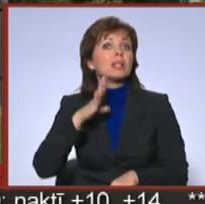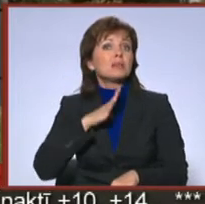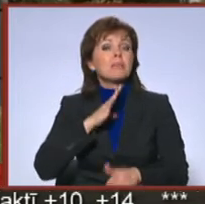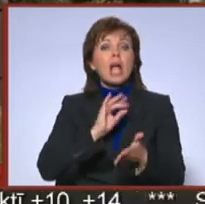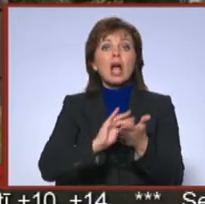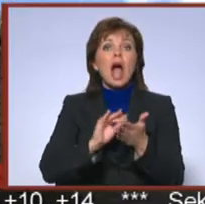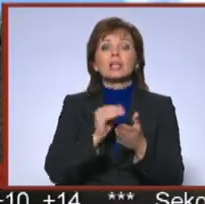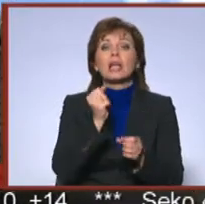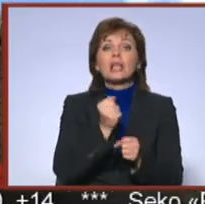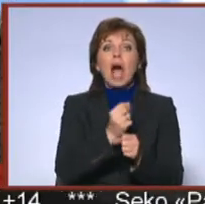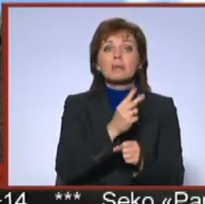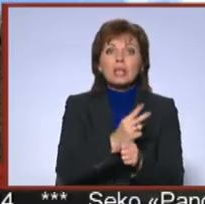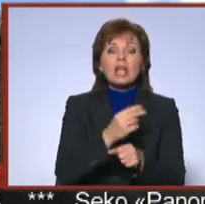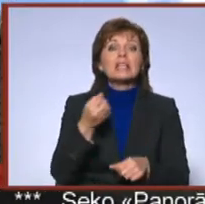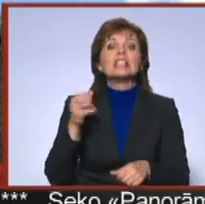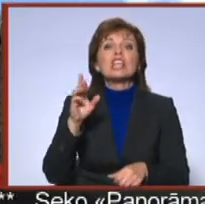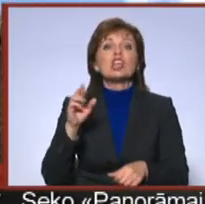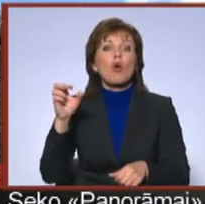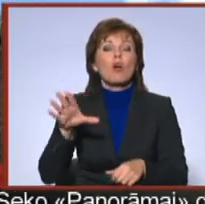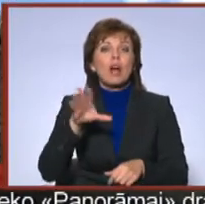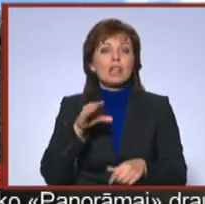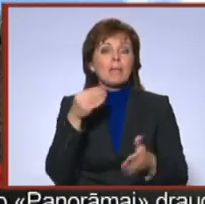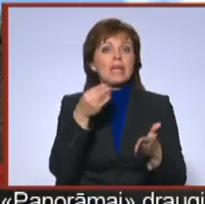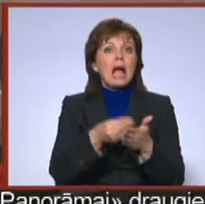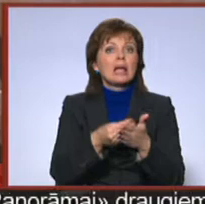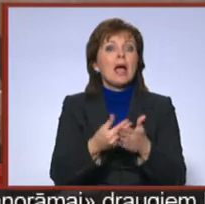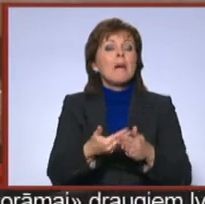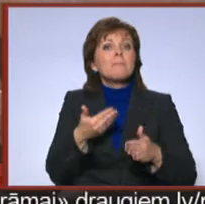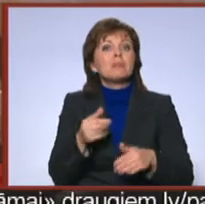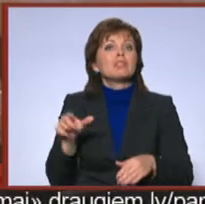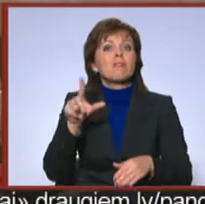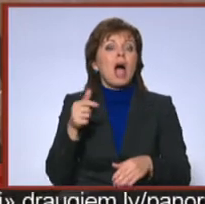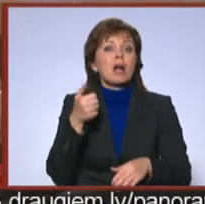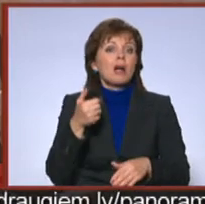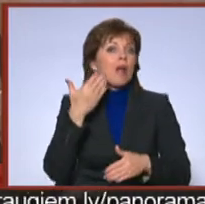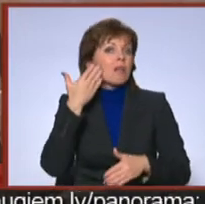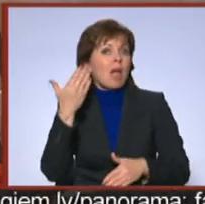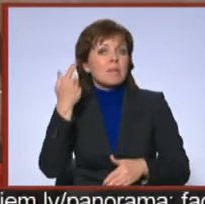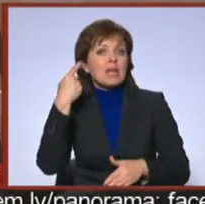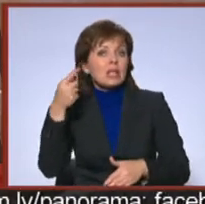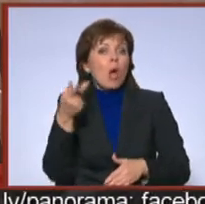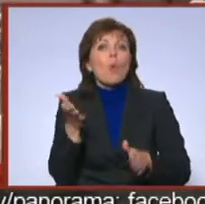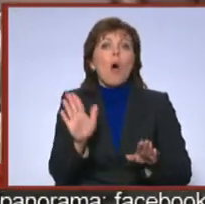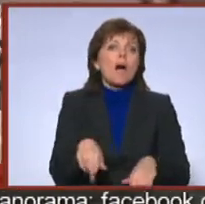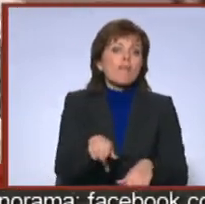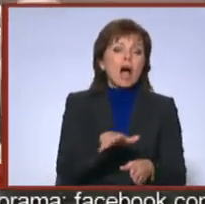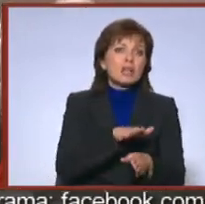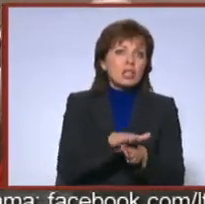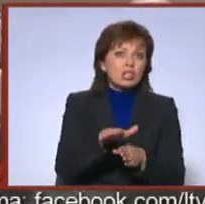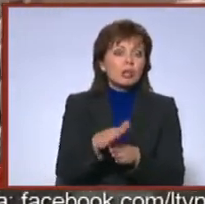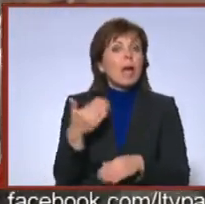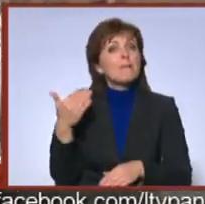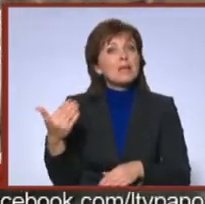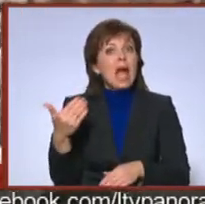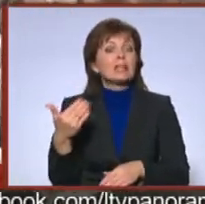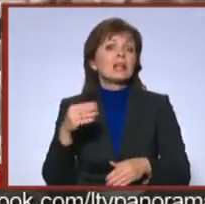kantoris un darbnīcas, Curikova ģimene iegādājās pirms vairākiem gadiem, taču nebija ideja, ko šeit varētu īstenot. Tā kā viņiem pieder